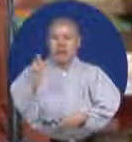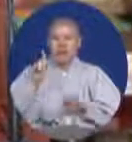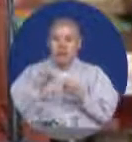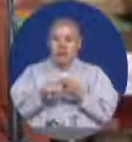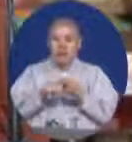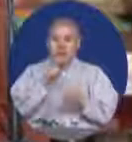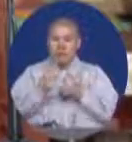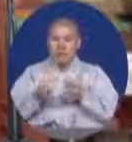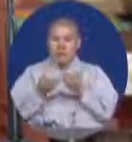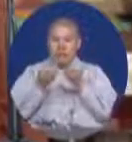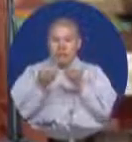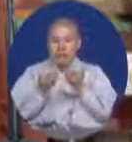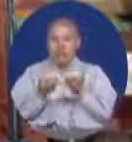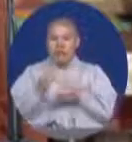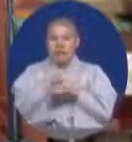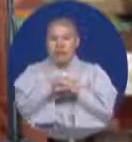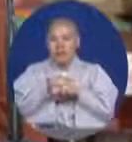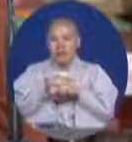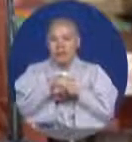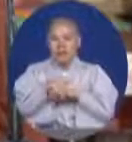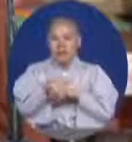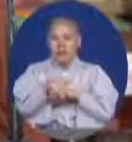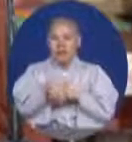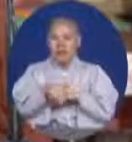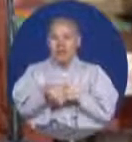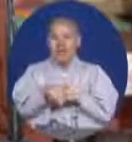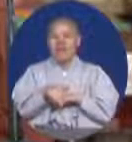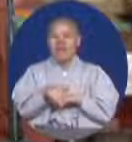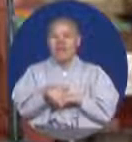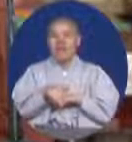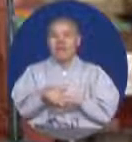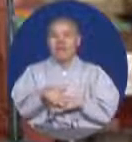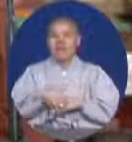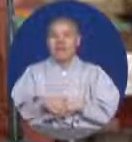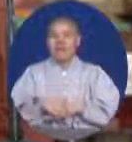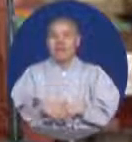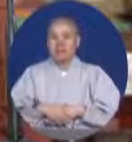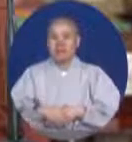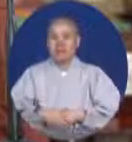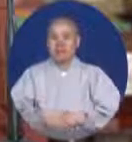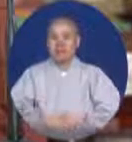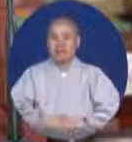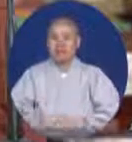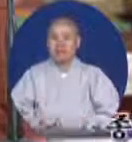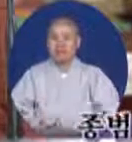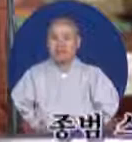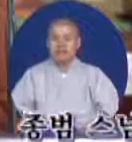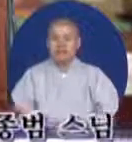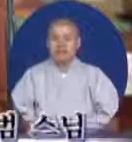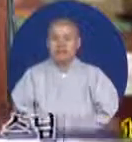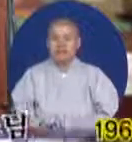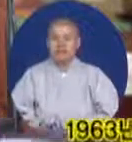찬불 예불의 서원, 이런 제목으로 말씀드리겠습니다.